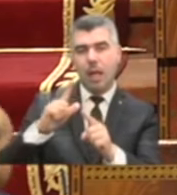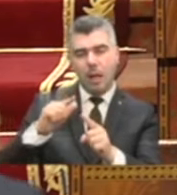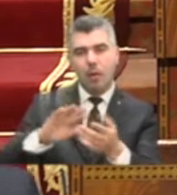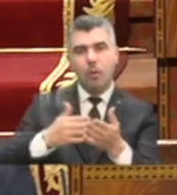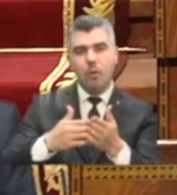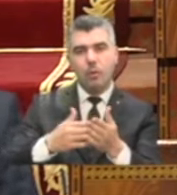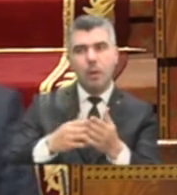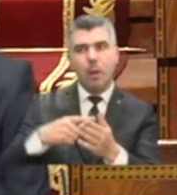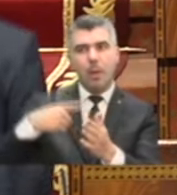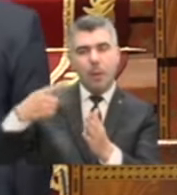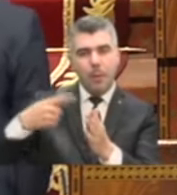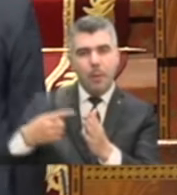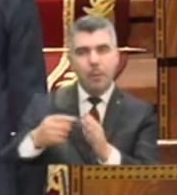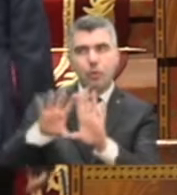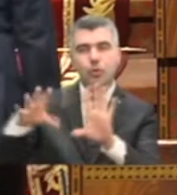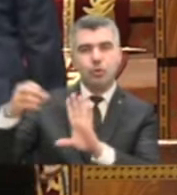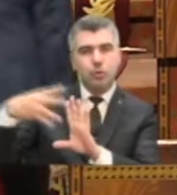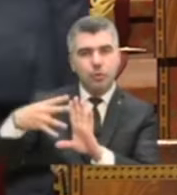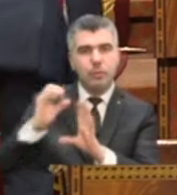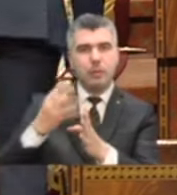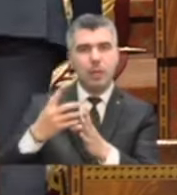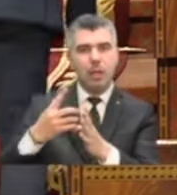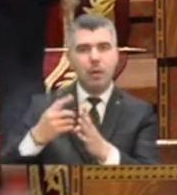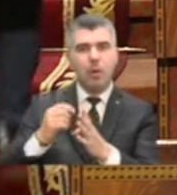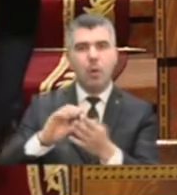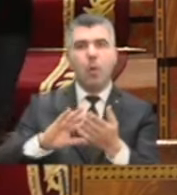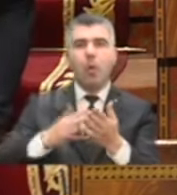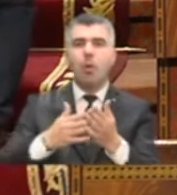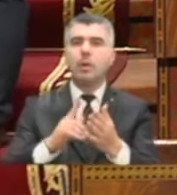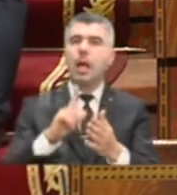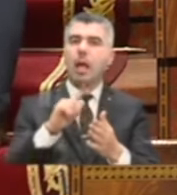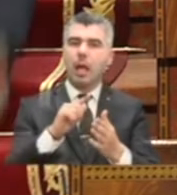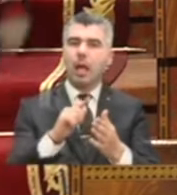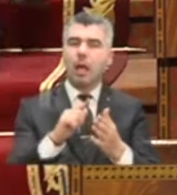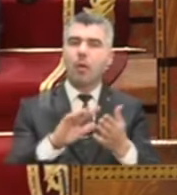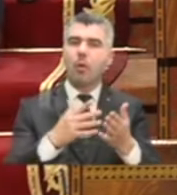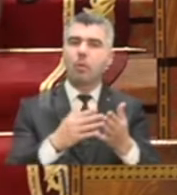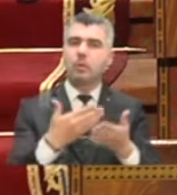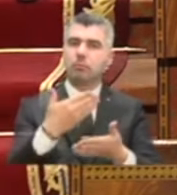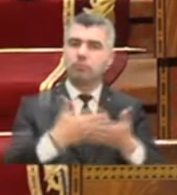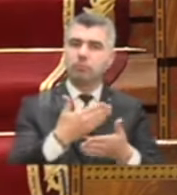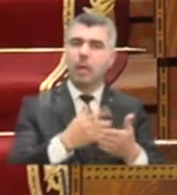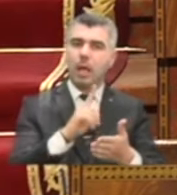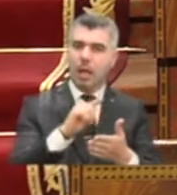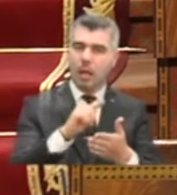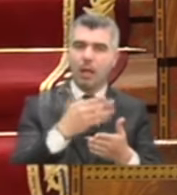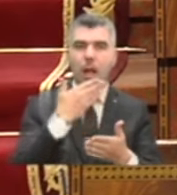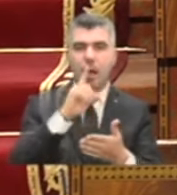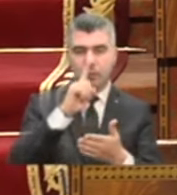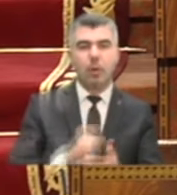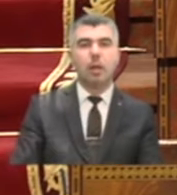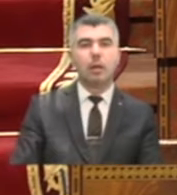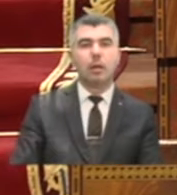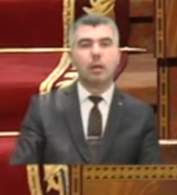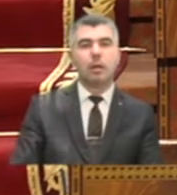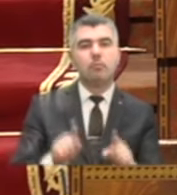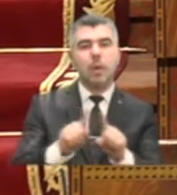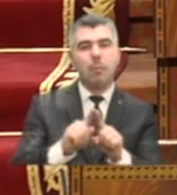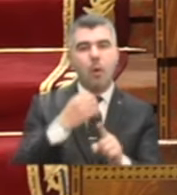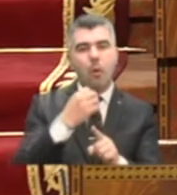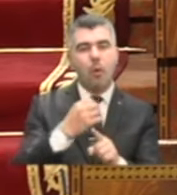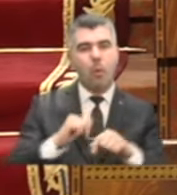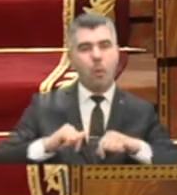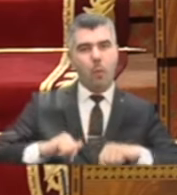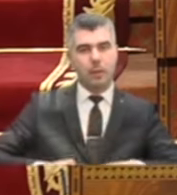الطاقه الريحيه ولا الطاقه المائيه ولا الطاقه الشمسيه ولا الطاقه النظيفه، يعني كل شيء عندنا الحمد لله. تنطلب منكم السيده